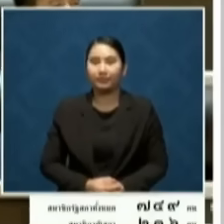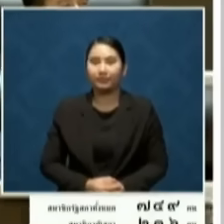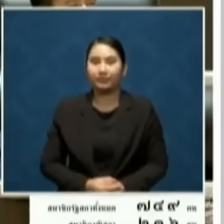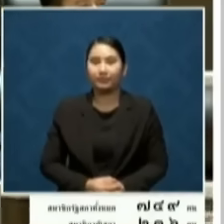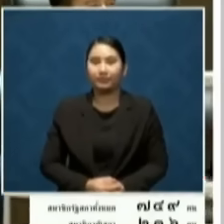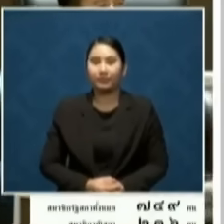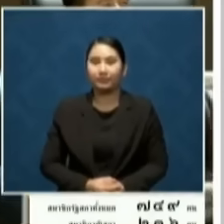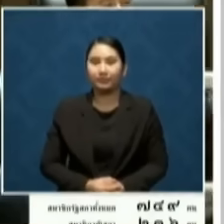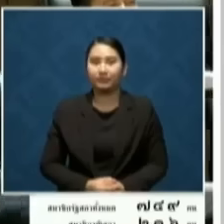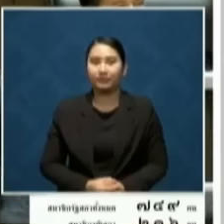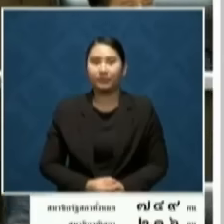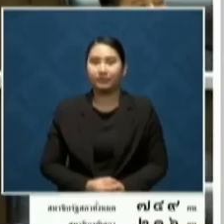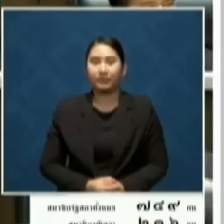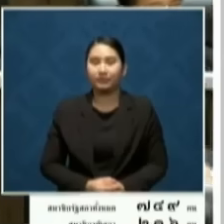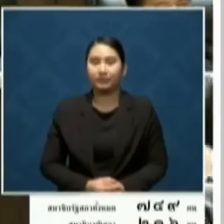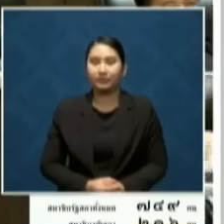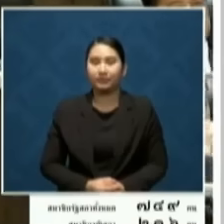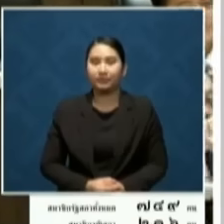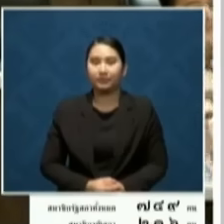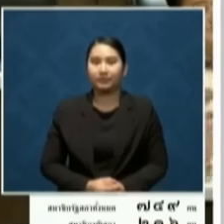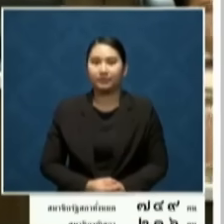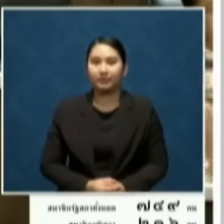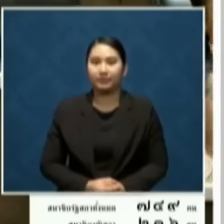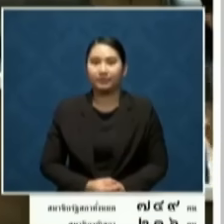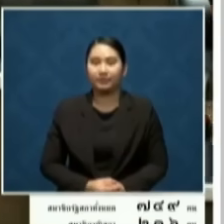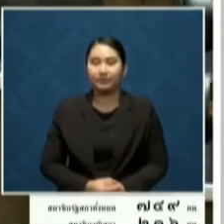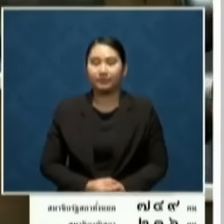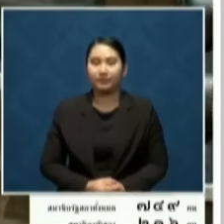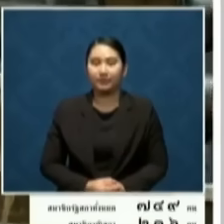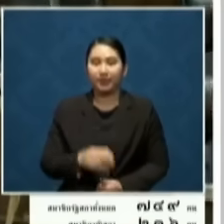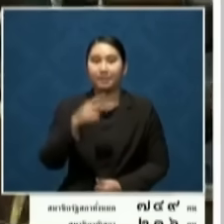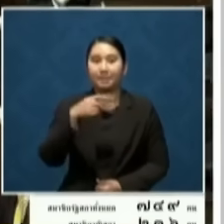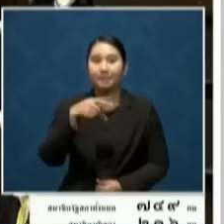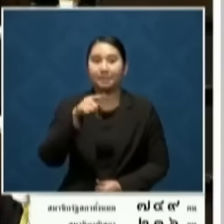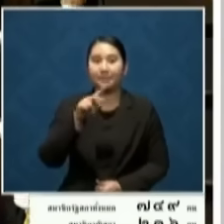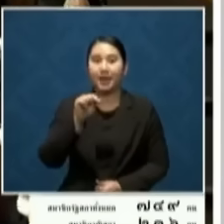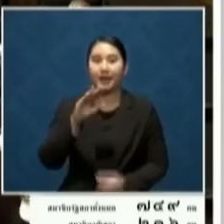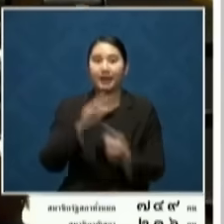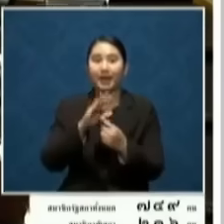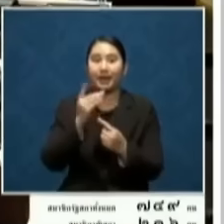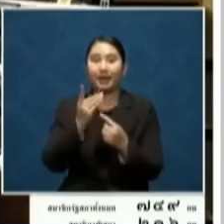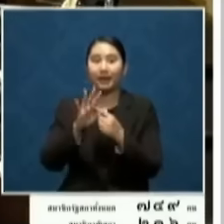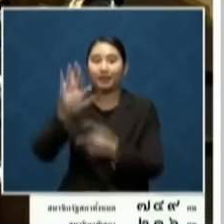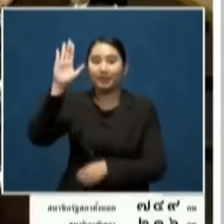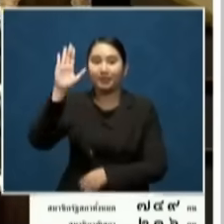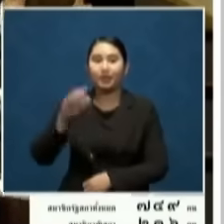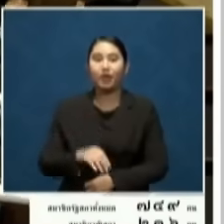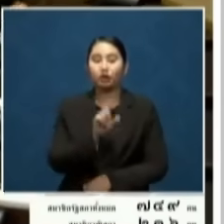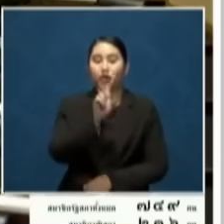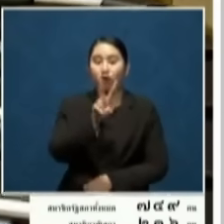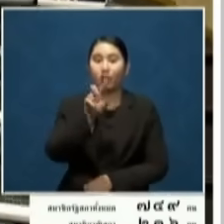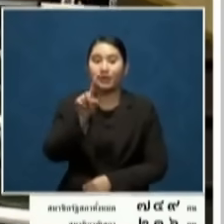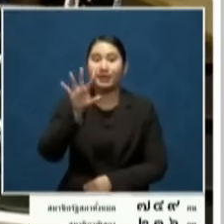แต่อย่างใดแต่ว่าเอามาเล่าให้ฟังนะคะคือสามารถที่จะถ่ายวิดีโอความคมชัดในระดับ 4K นะคะแล้วก็ติดเลน